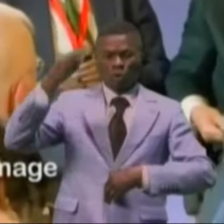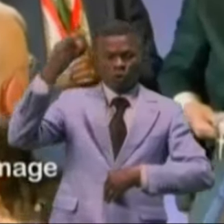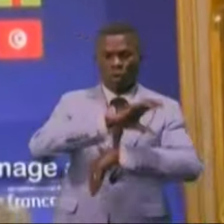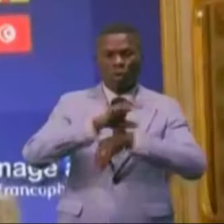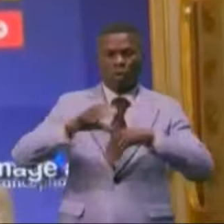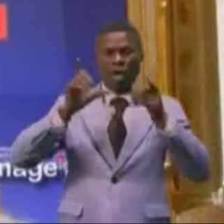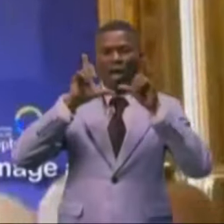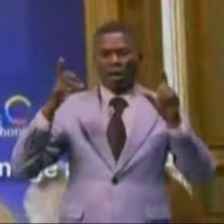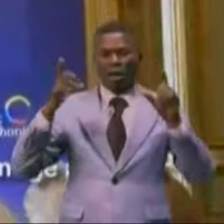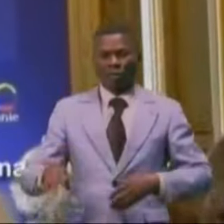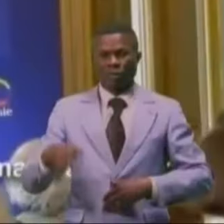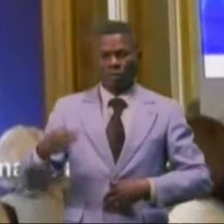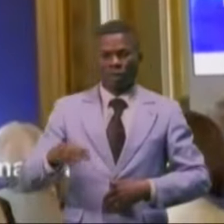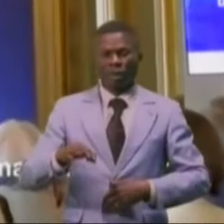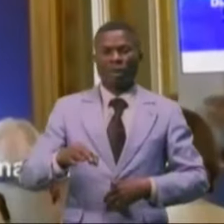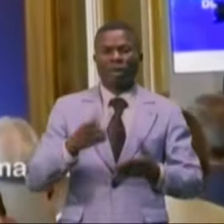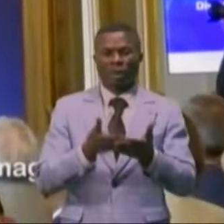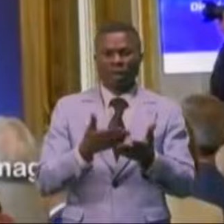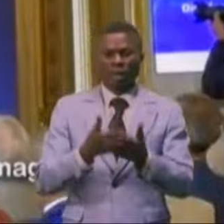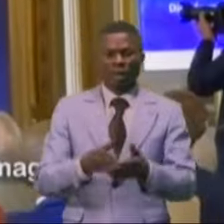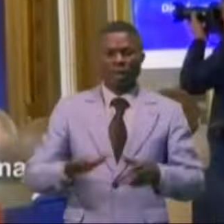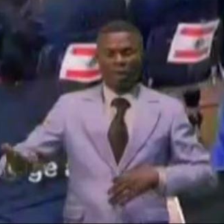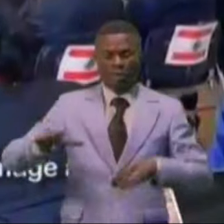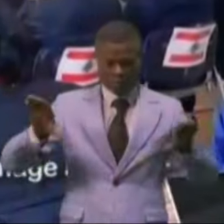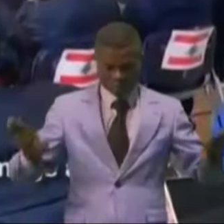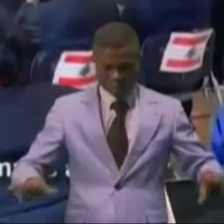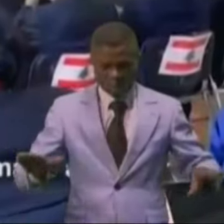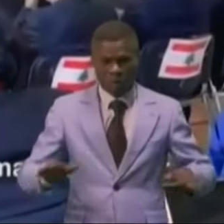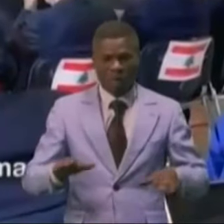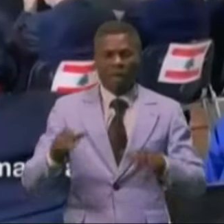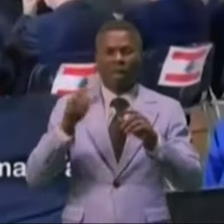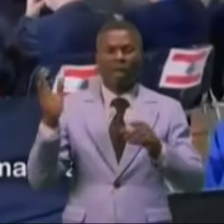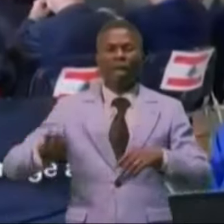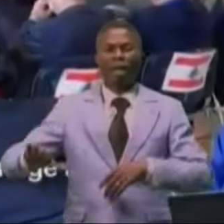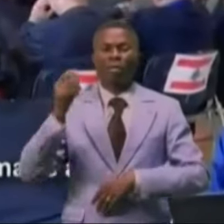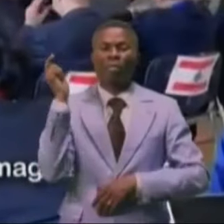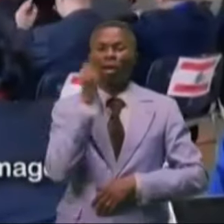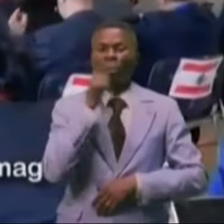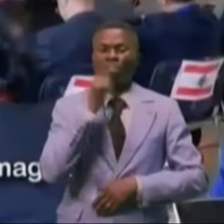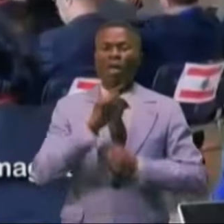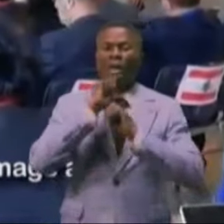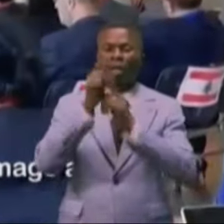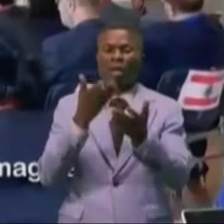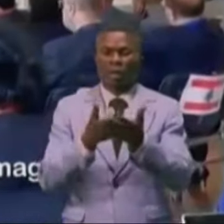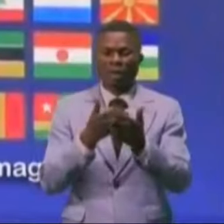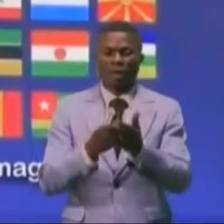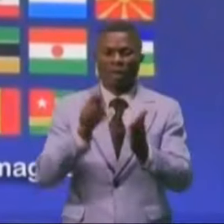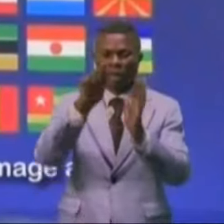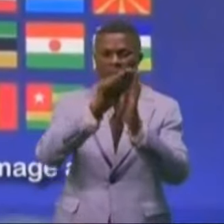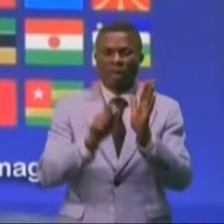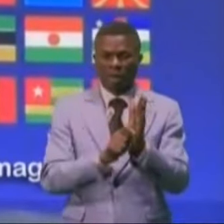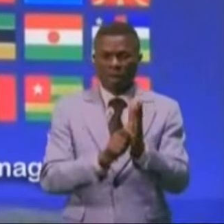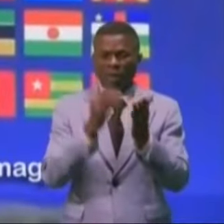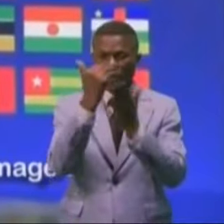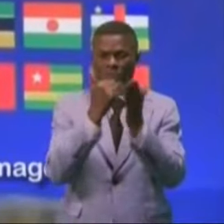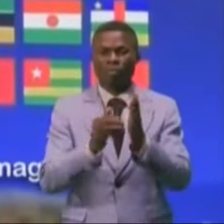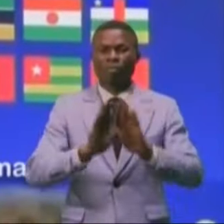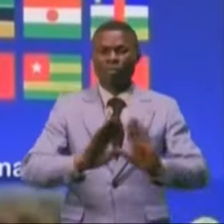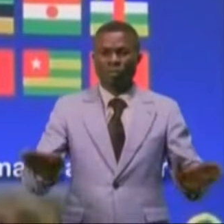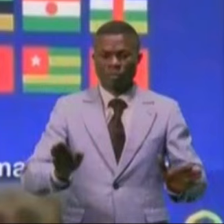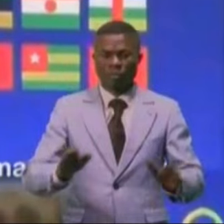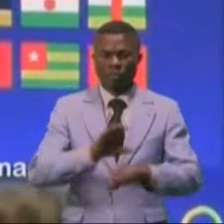francophones, dont le français, le sénégalais et le marocain. Ce cadeau comprend les textes régissant les compétences de la